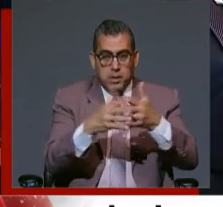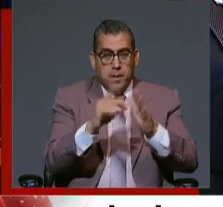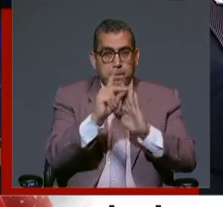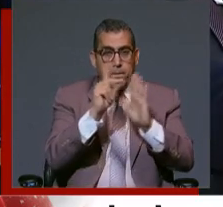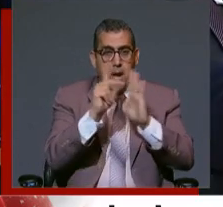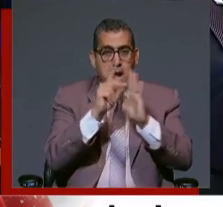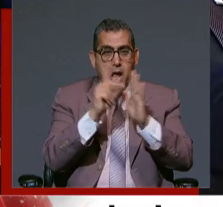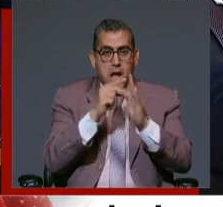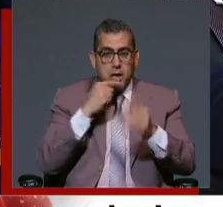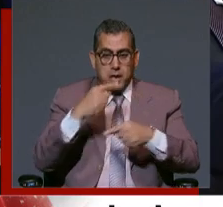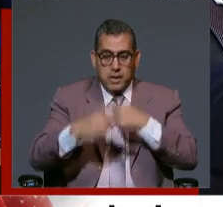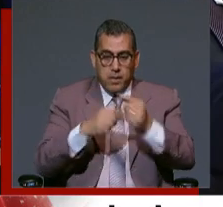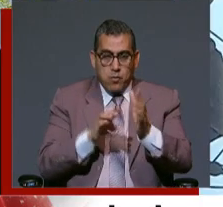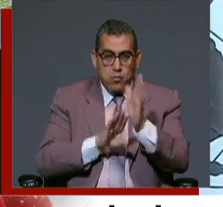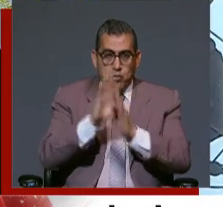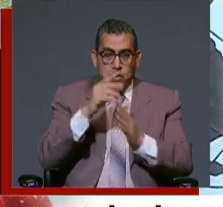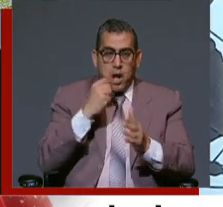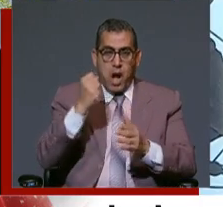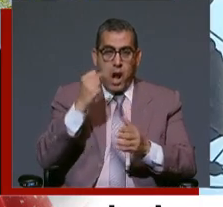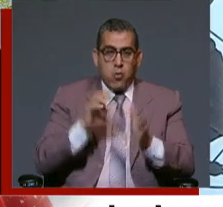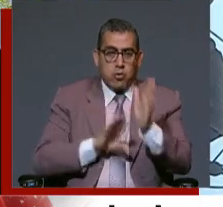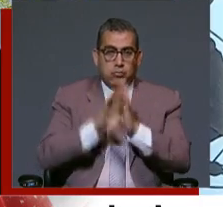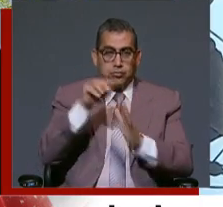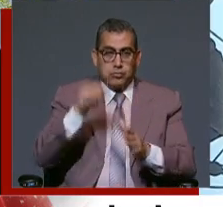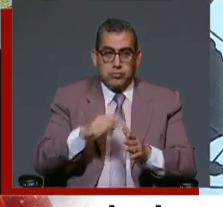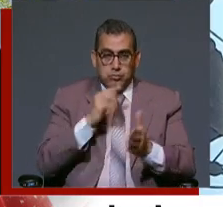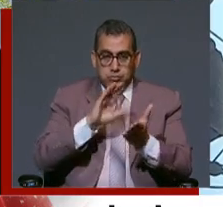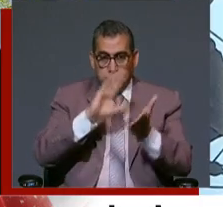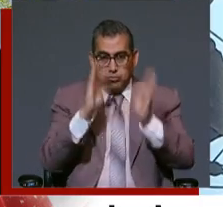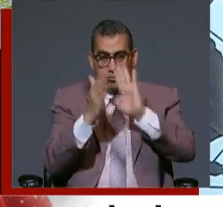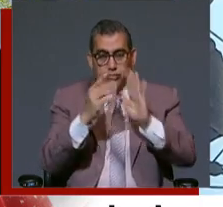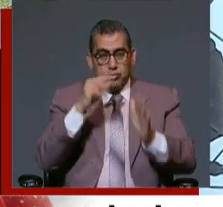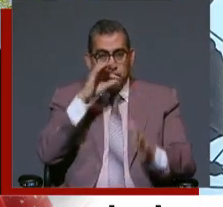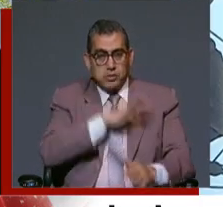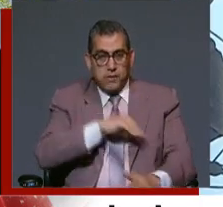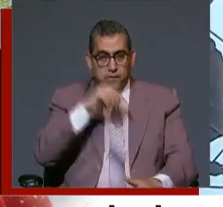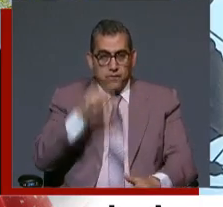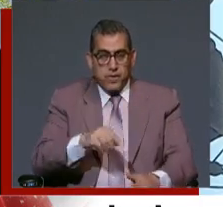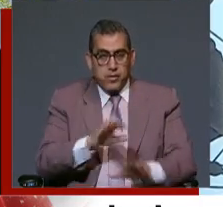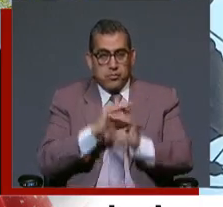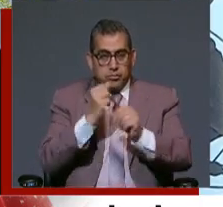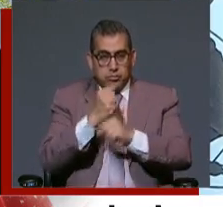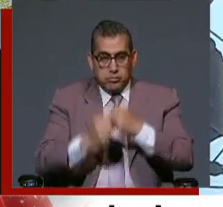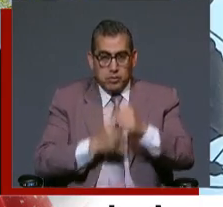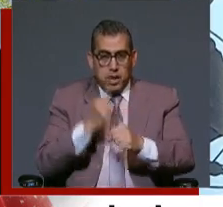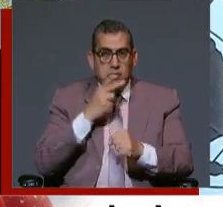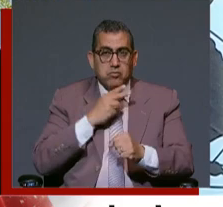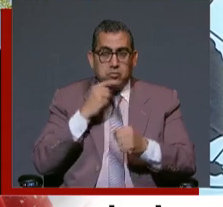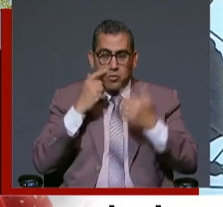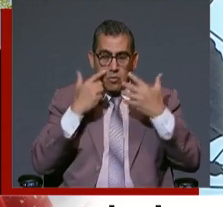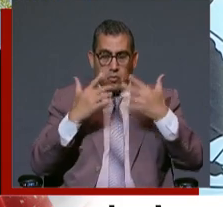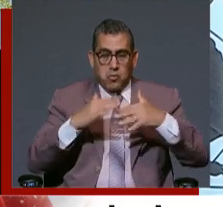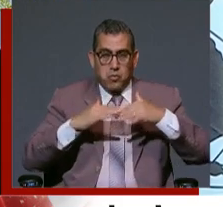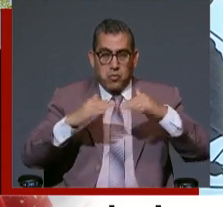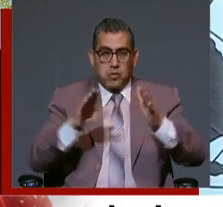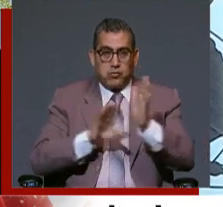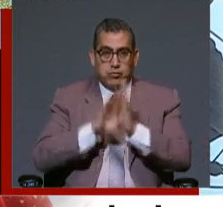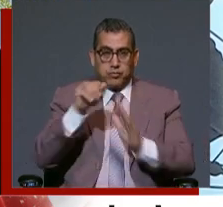المستدامة في الخطط التنموية، بما ينعكس بالإيجاب على جودة الحياة وعملية